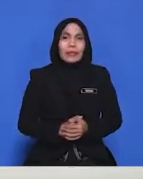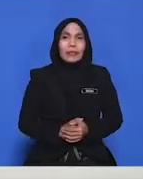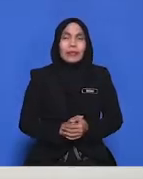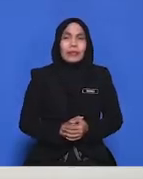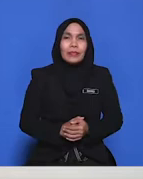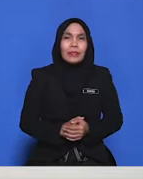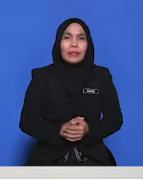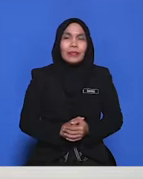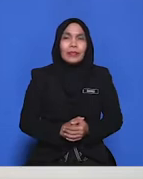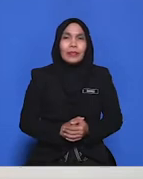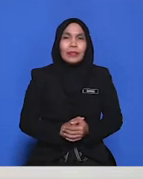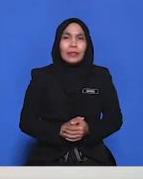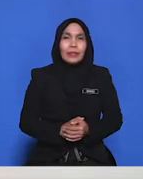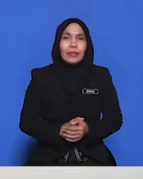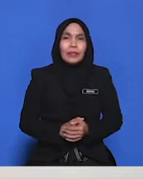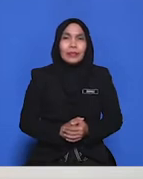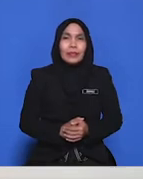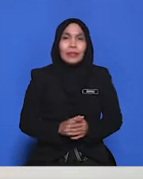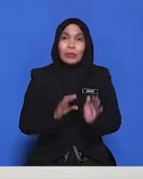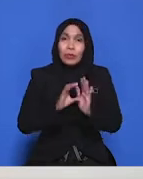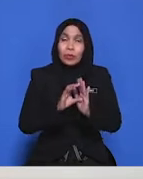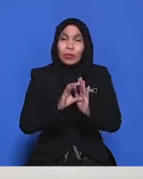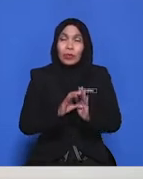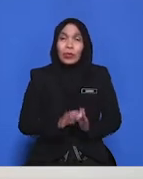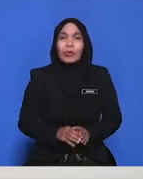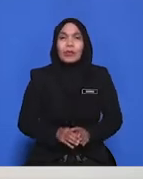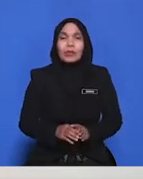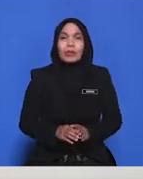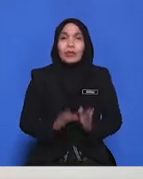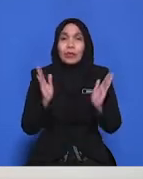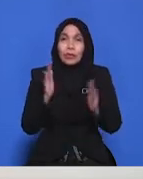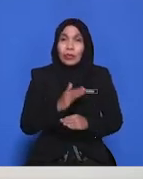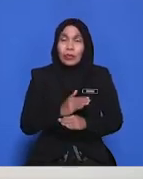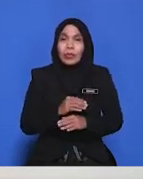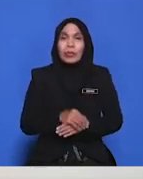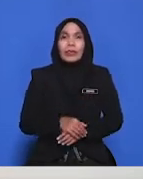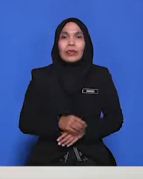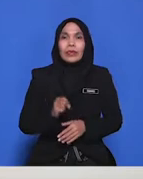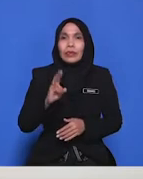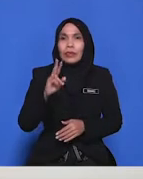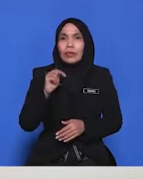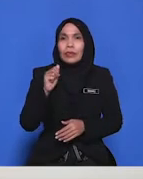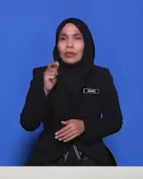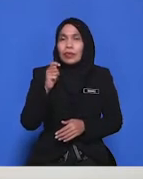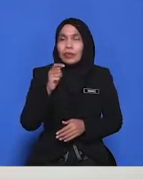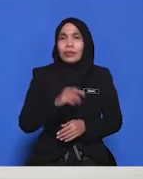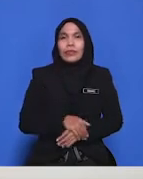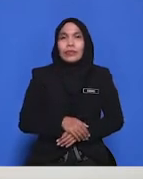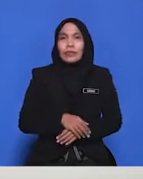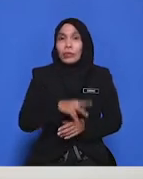hendak lakukan pada setiap hari. Misalnya, solat sunat qobliyah dan ba'diyah, puasa sunat dan qiyamul